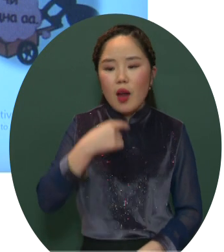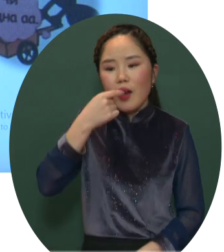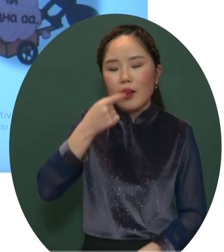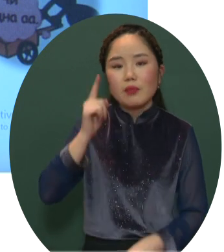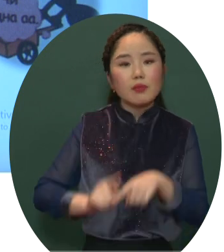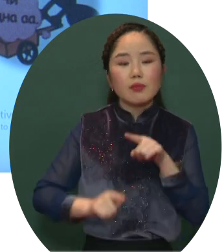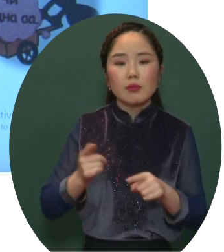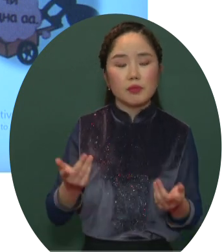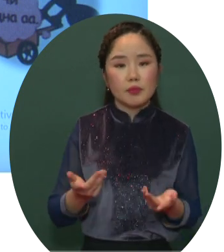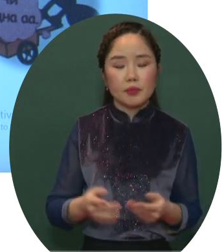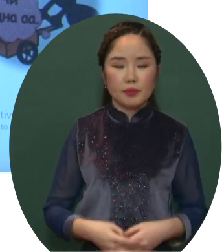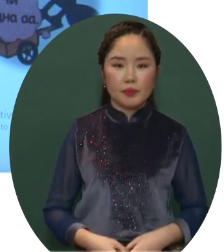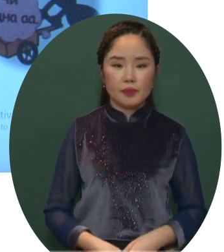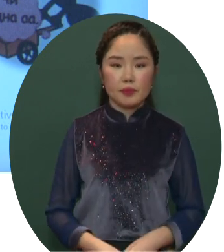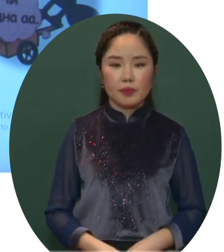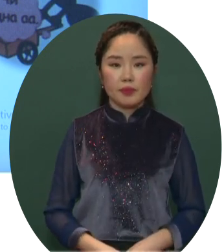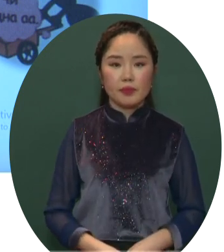вэ?